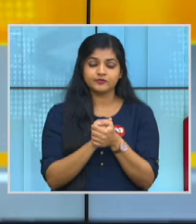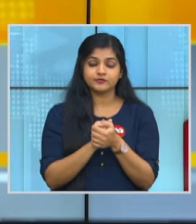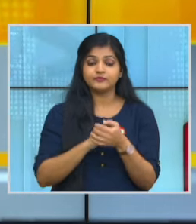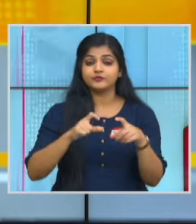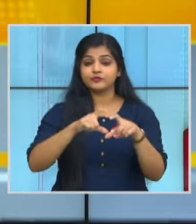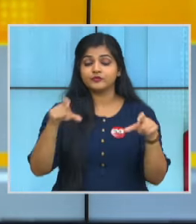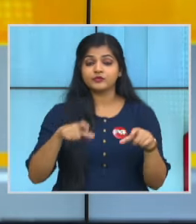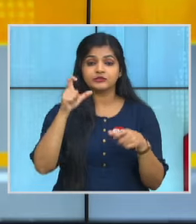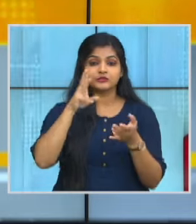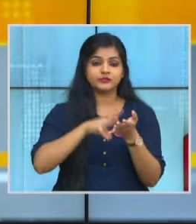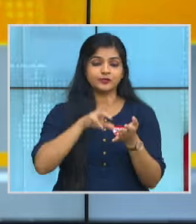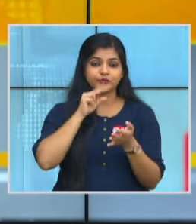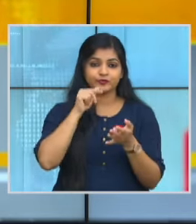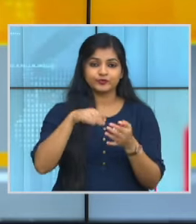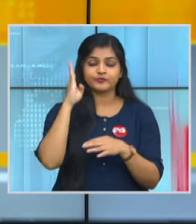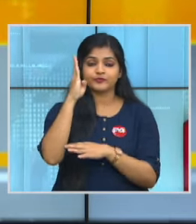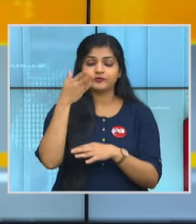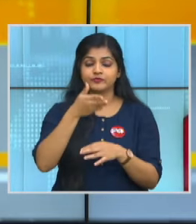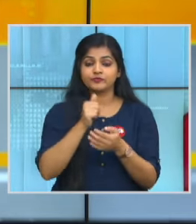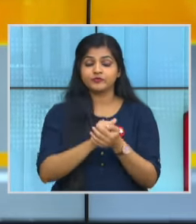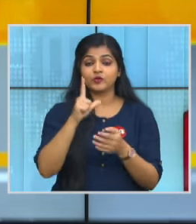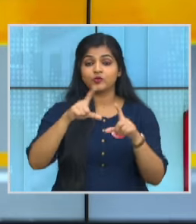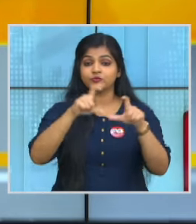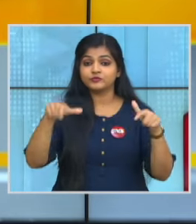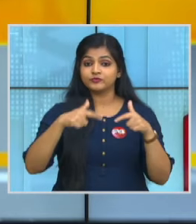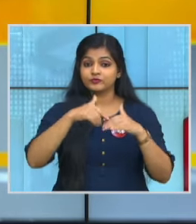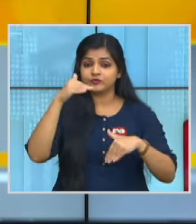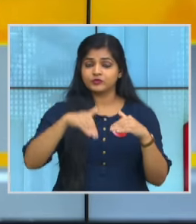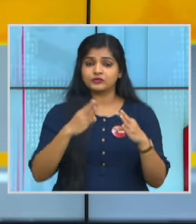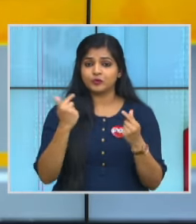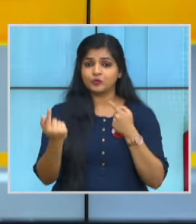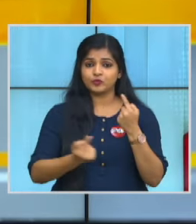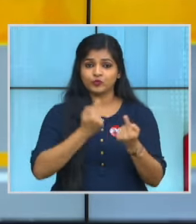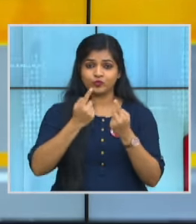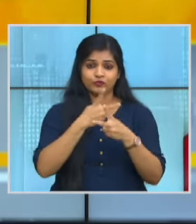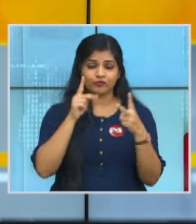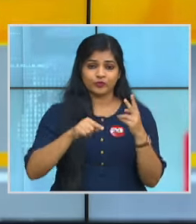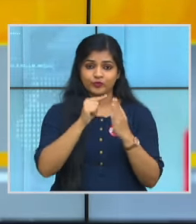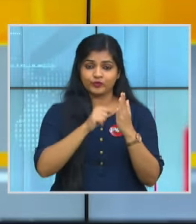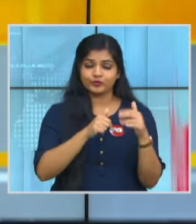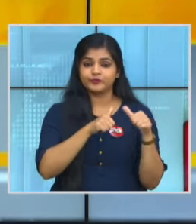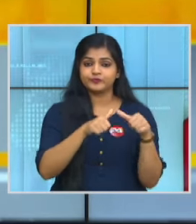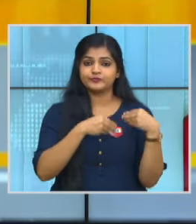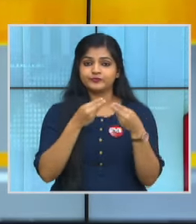നിയമസഭയിൽ മുഖ്യമന്ത്രി സംസാരിക്കുകയാണ്. ലോക്സഭാ തെരഞ്ഞെടുപ്പുമായി ബന്ധപ്പെട്ട് ഇപ്പോൾ ഉയർന്നു വന്നിട്ടുള്ള വിവിധ വിഷയങ്ങളിലുള്ള പ്രതികരണം.